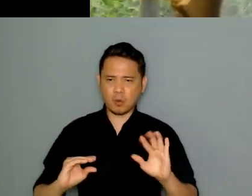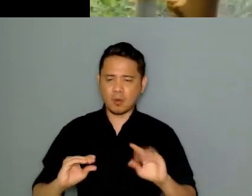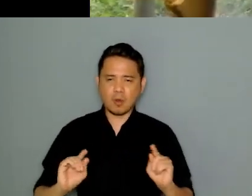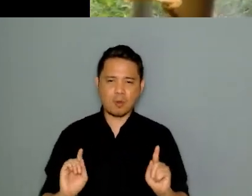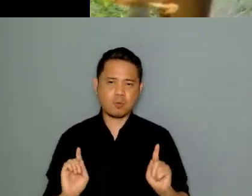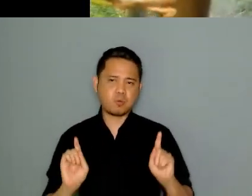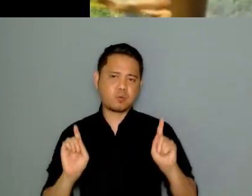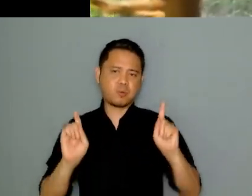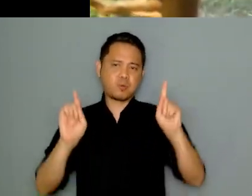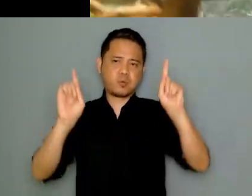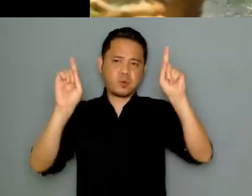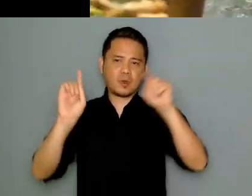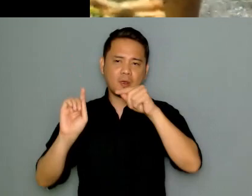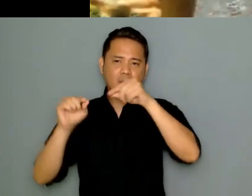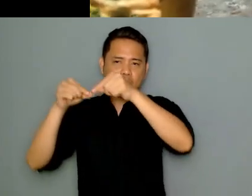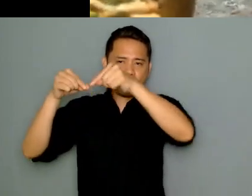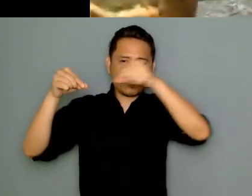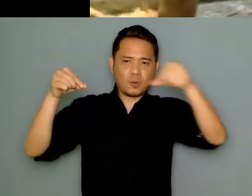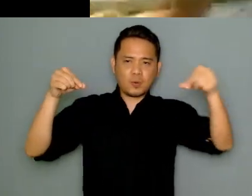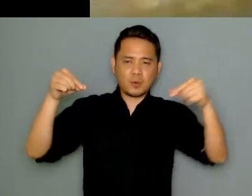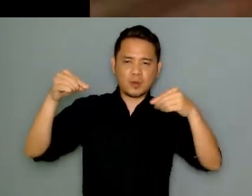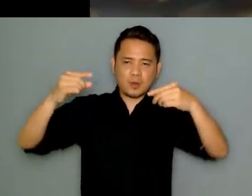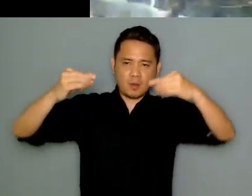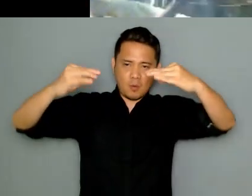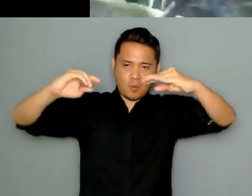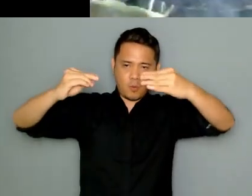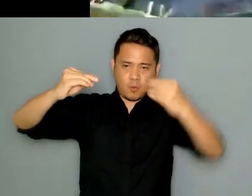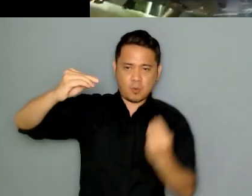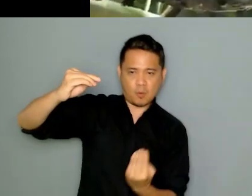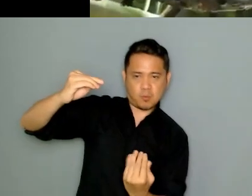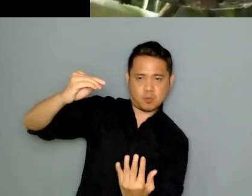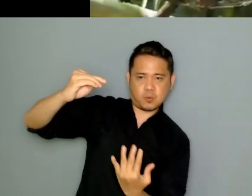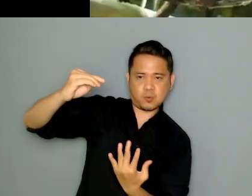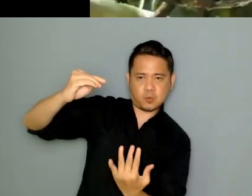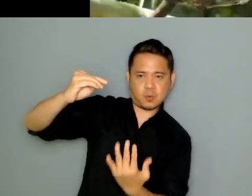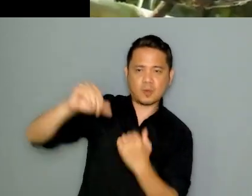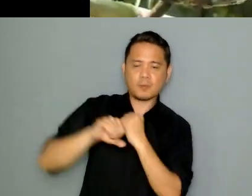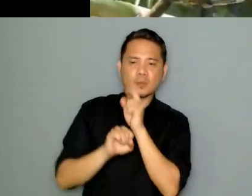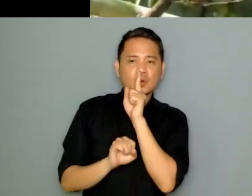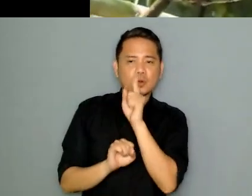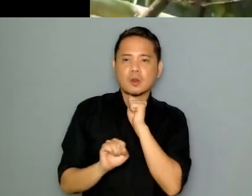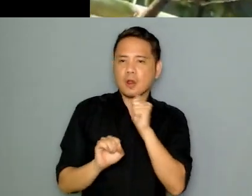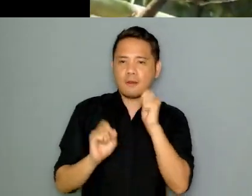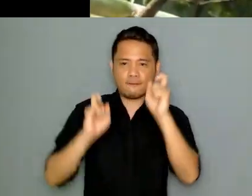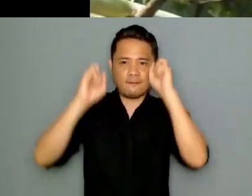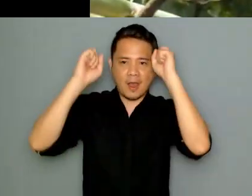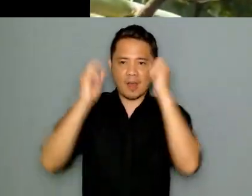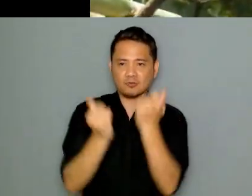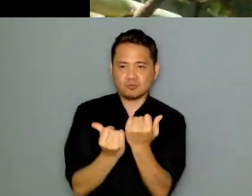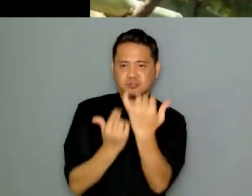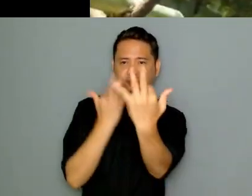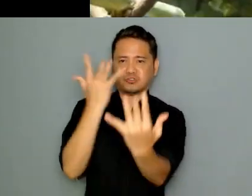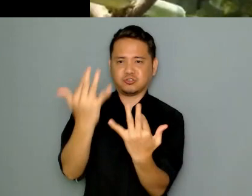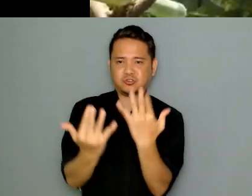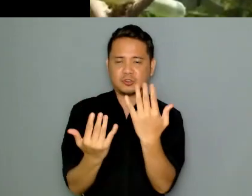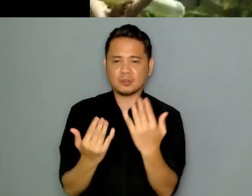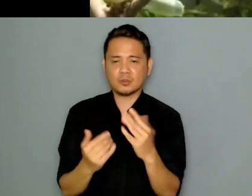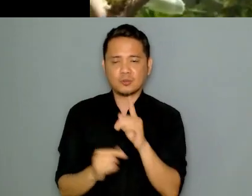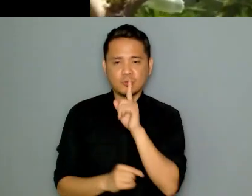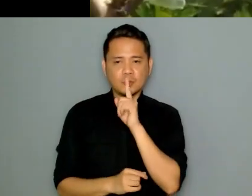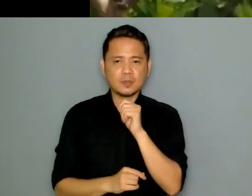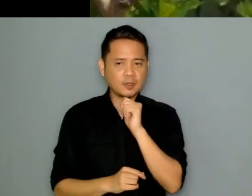hindi siya masyadong ma-overcook, o yung doon lang sa pagkaka hindi ko sure ha,